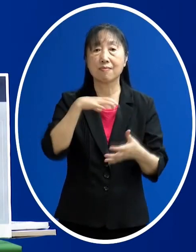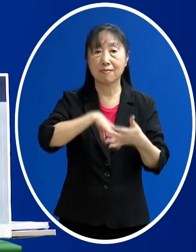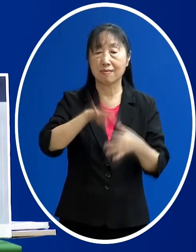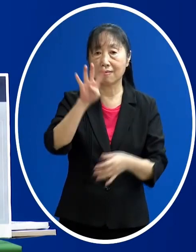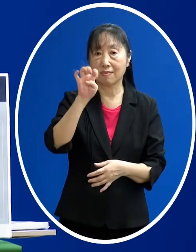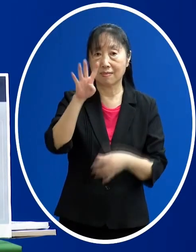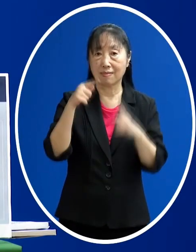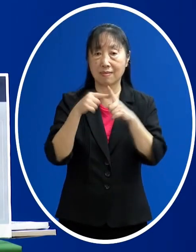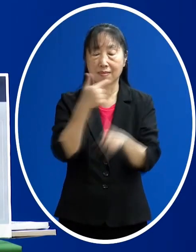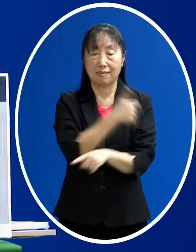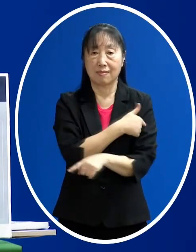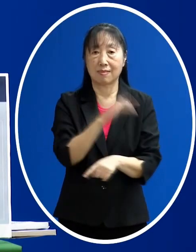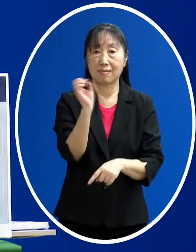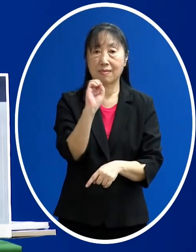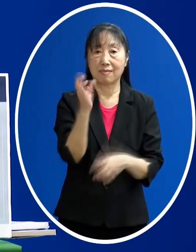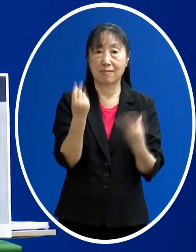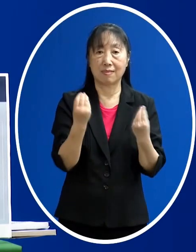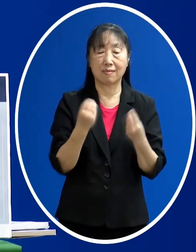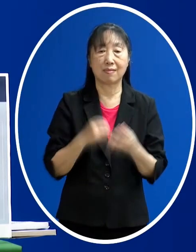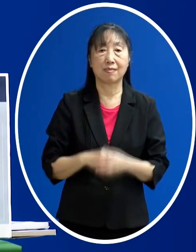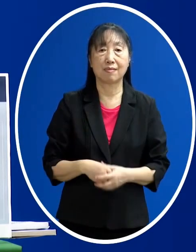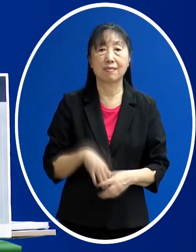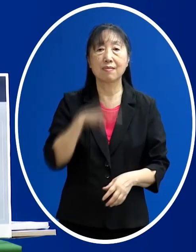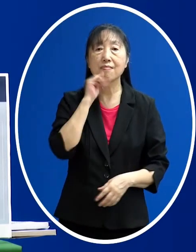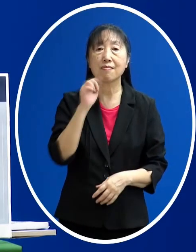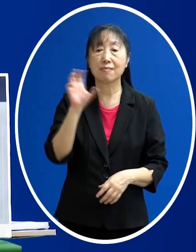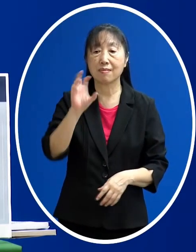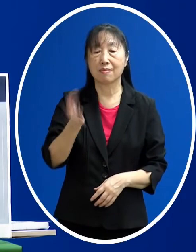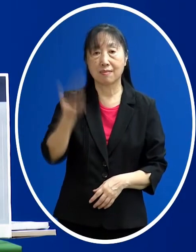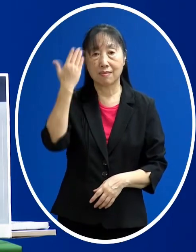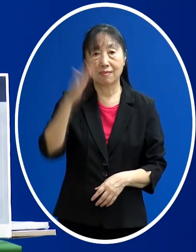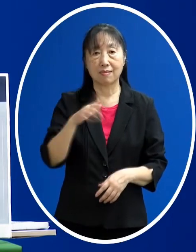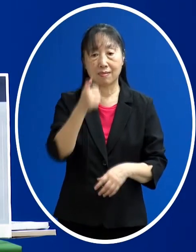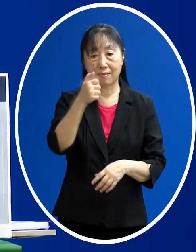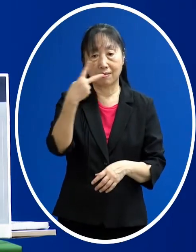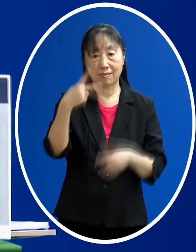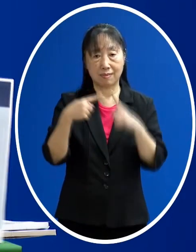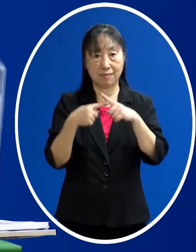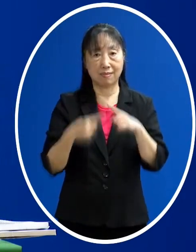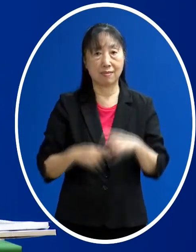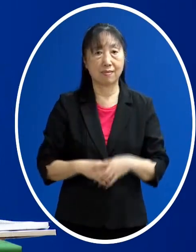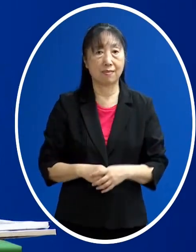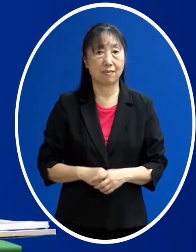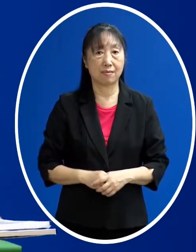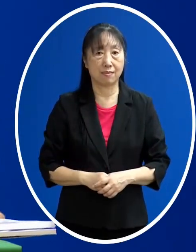位没有打过任何一剂的疫苗，年龄超过80岁的有52位。